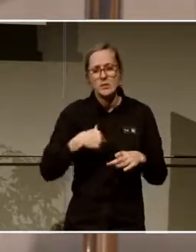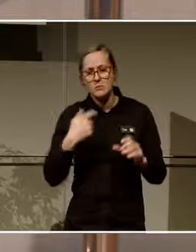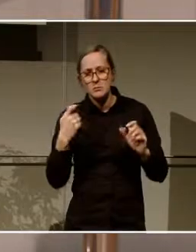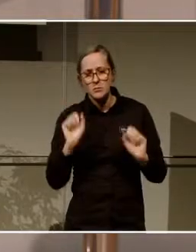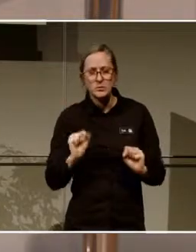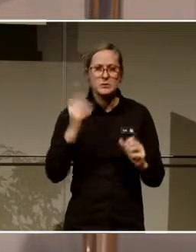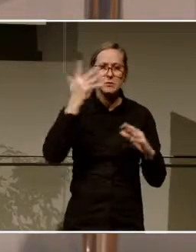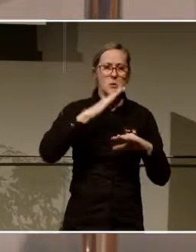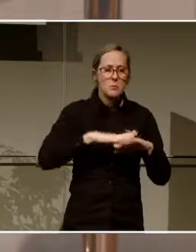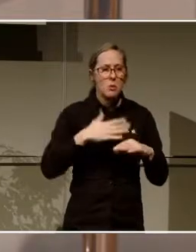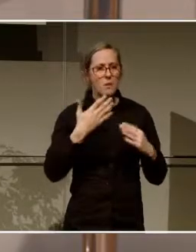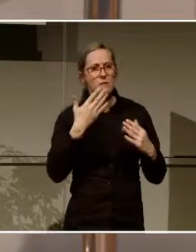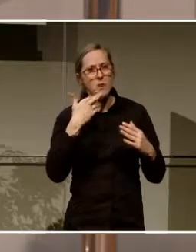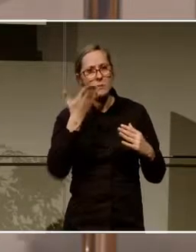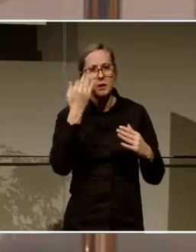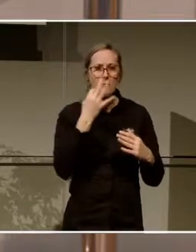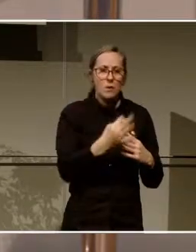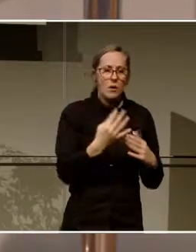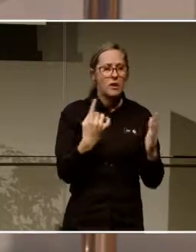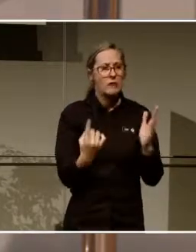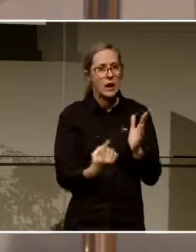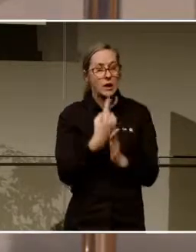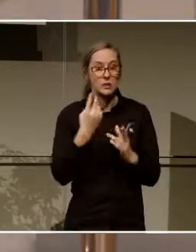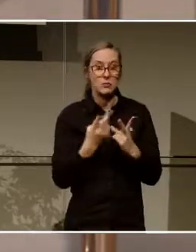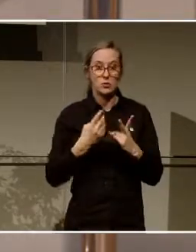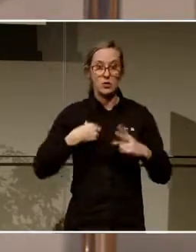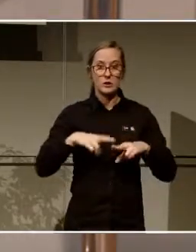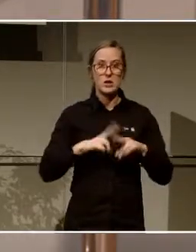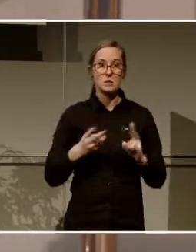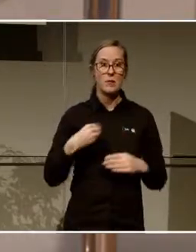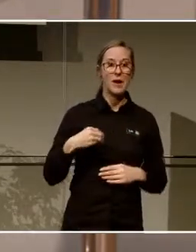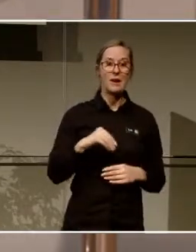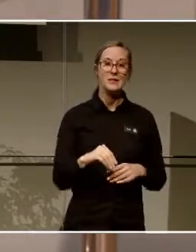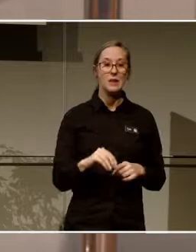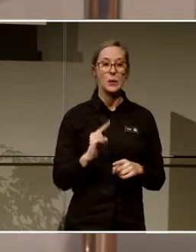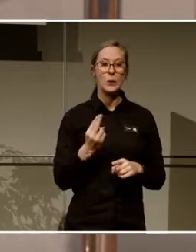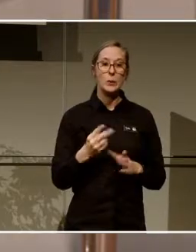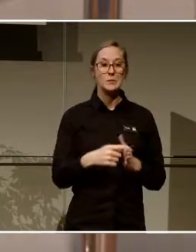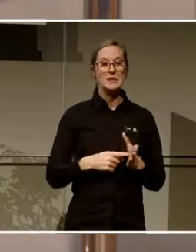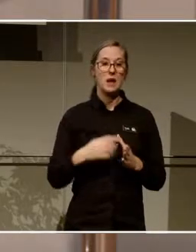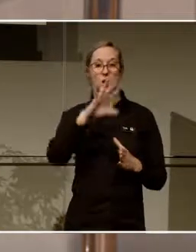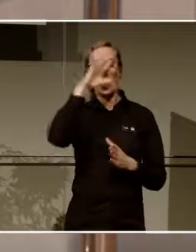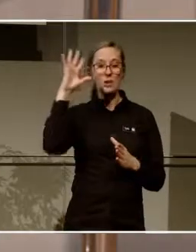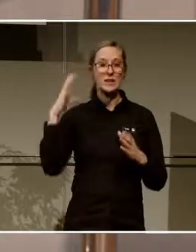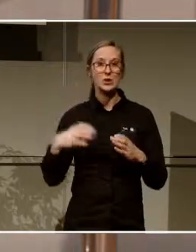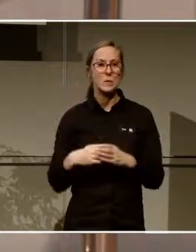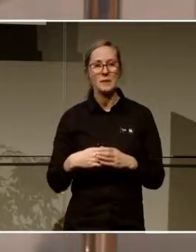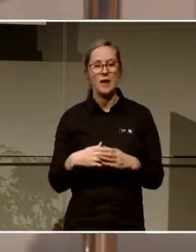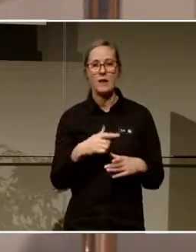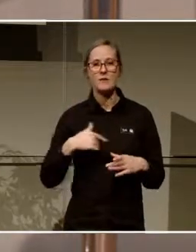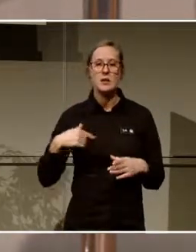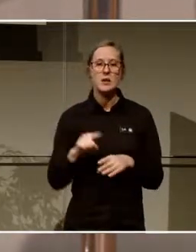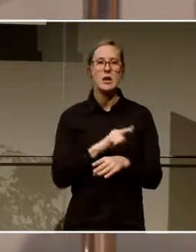fråga? Vad är det som händer nu? Så jag ser inte det här som en insats för någon särskild åldersgrupp. Utan vi måste ju